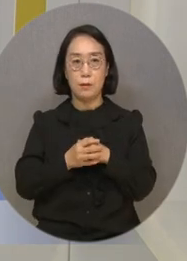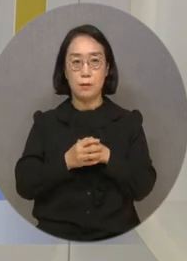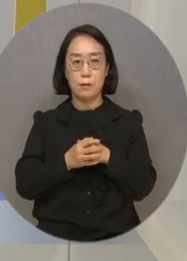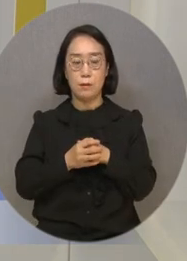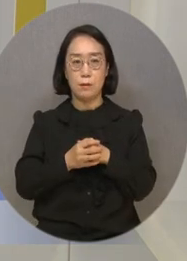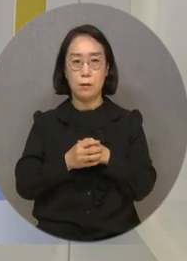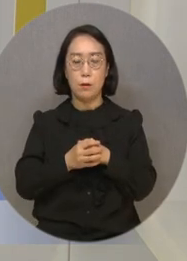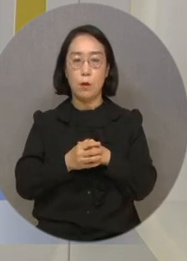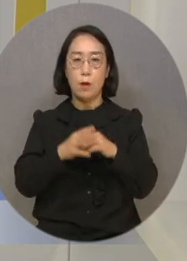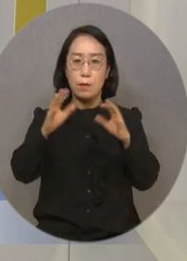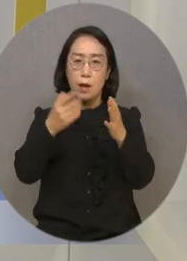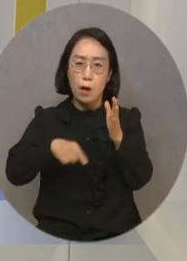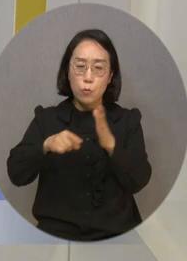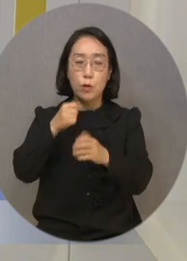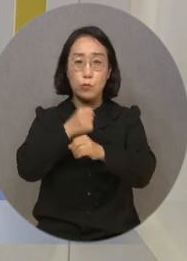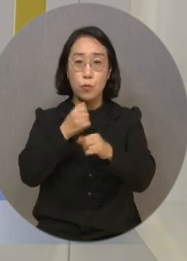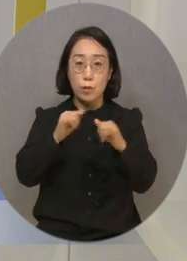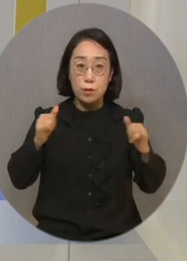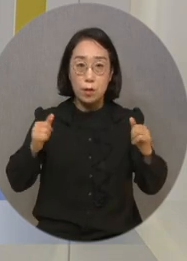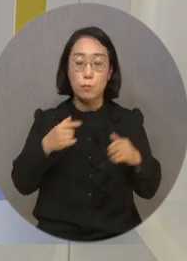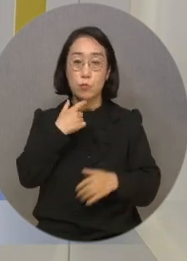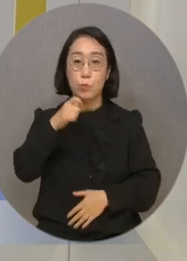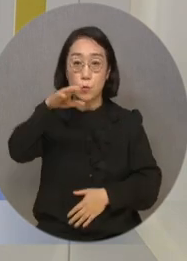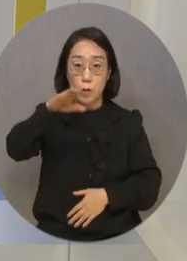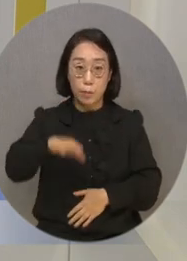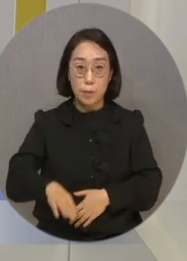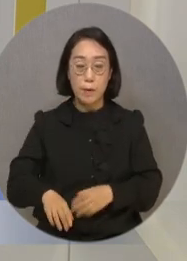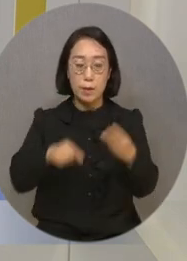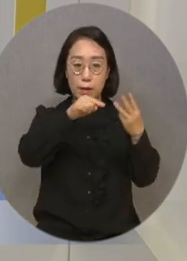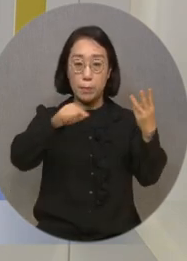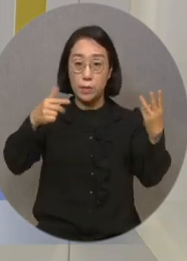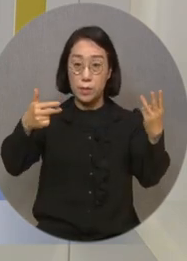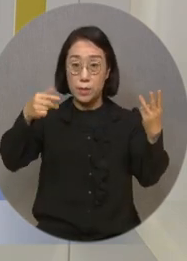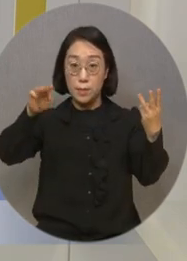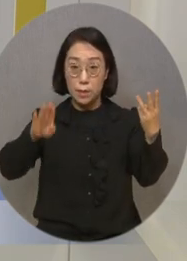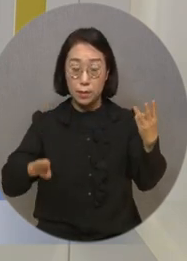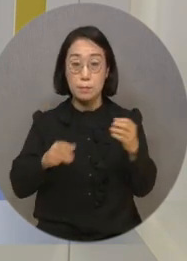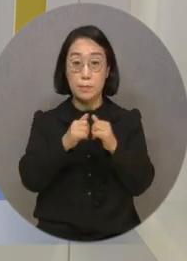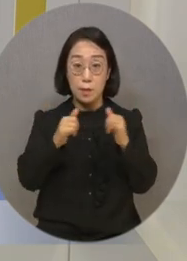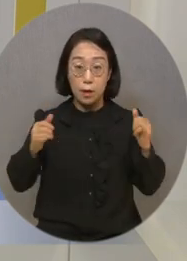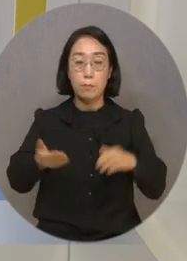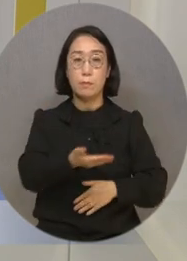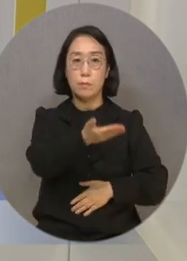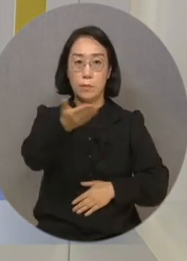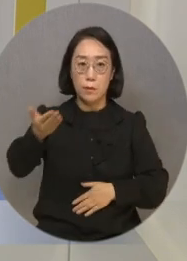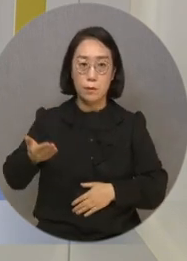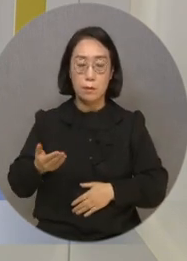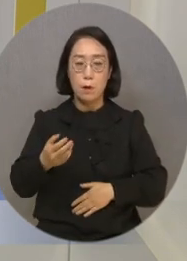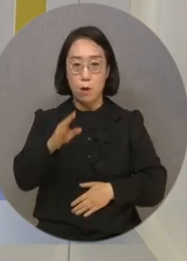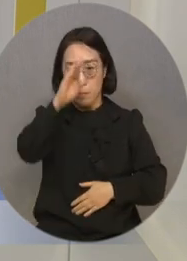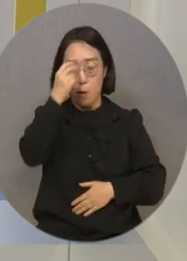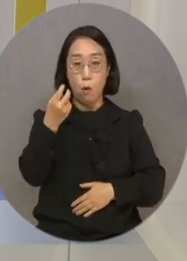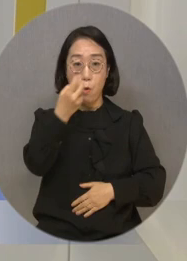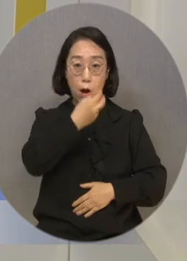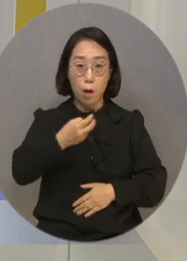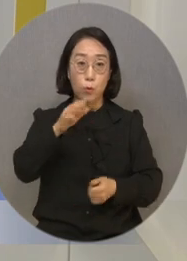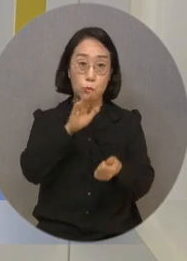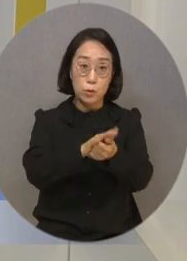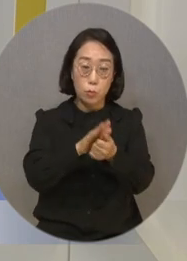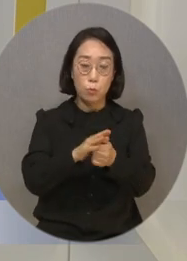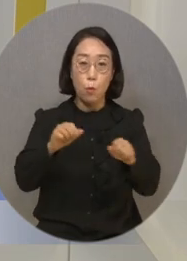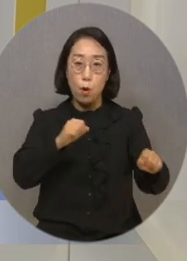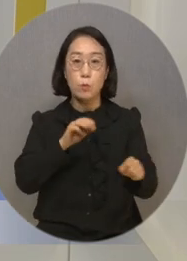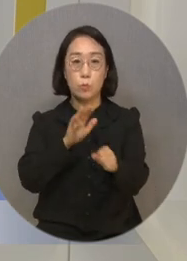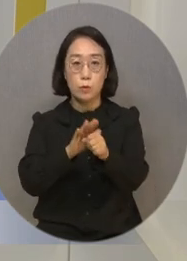상위 국가유공자들 중에서 65세 미만 상위 3에서 7급 유공자들은이 간호수당과 활동지원 서비스를